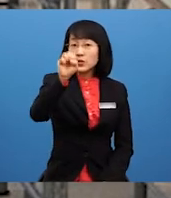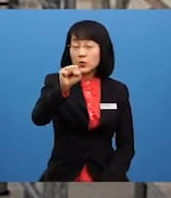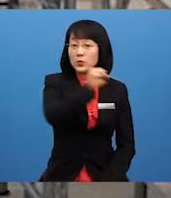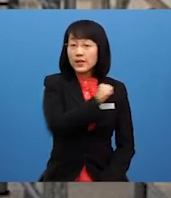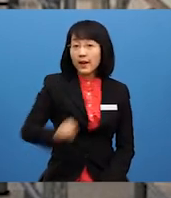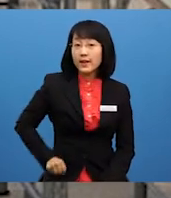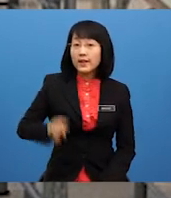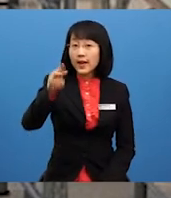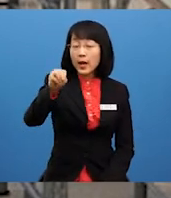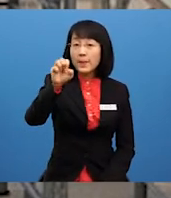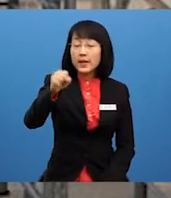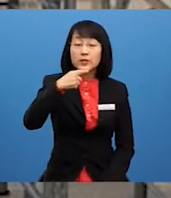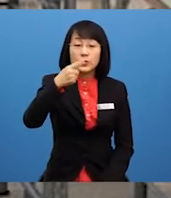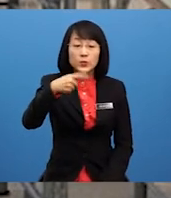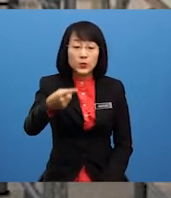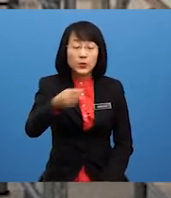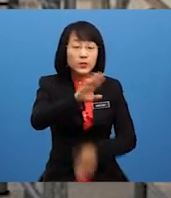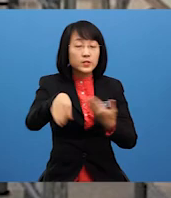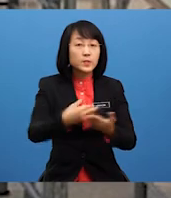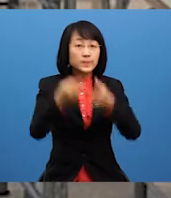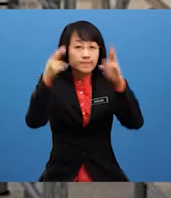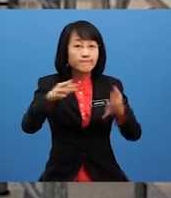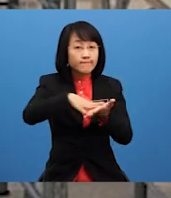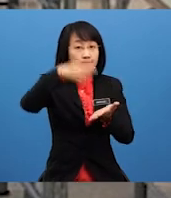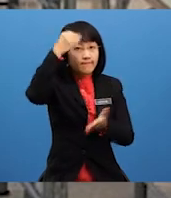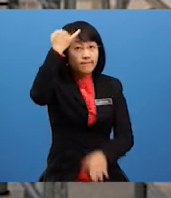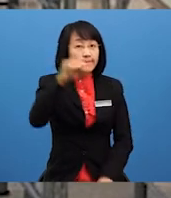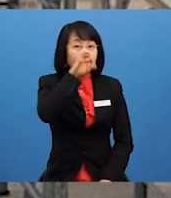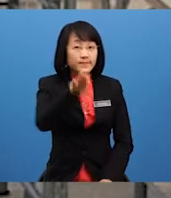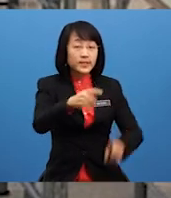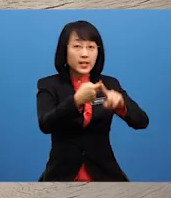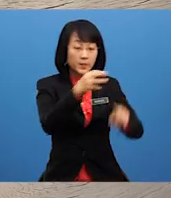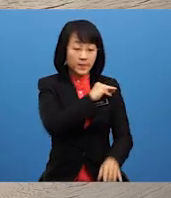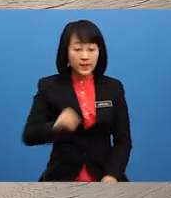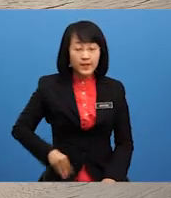menyuruh semua rakyat belajar ilmu gajah dengan Maharaja Dewasura.